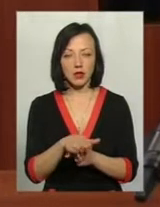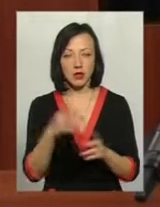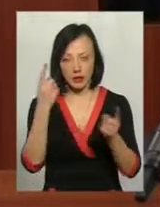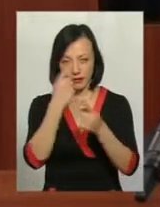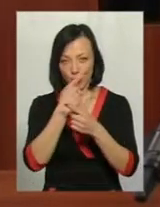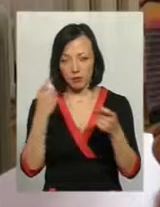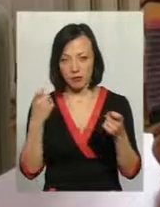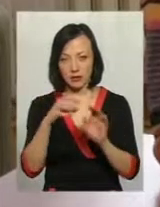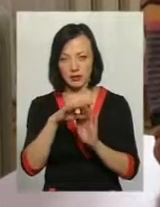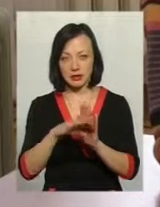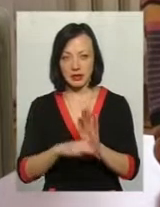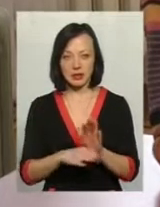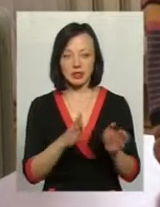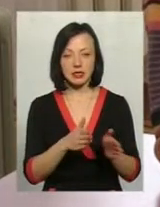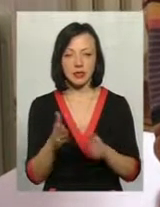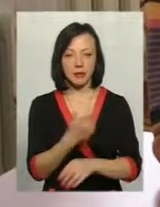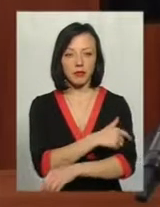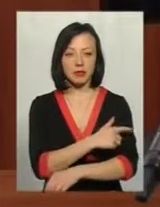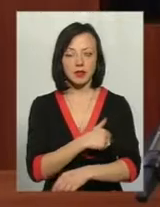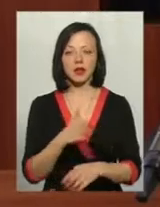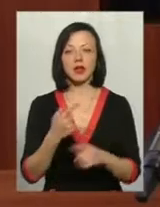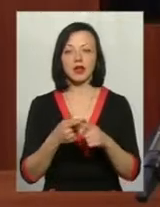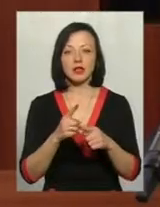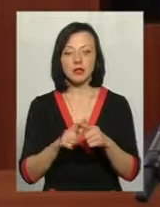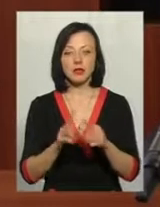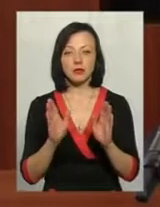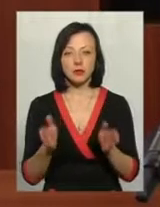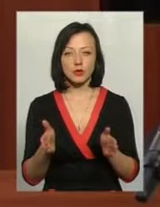медичної системи. Наступний, куди ми